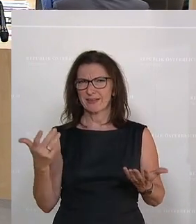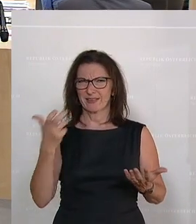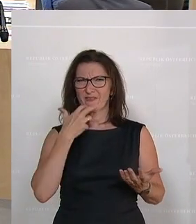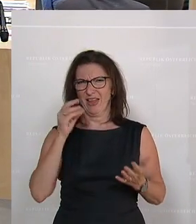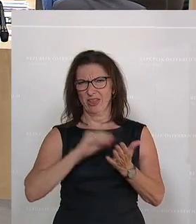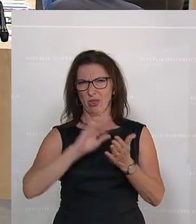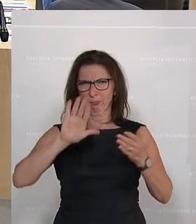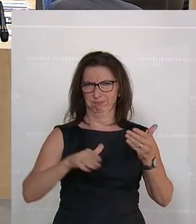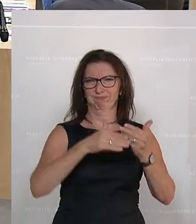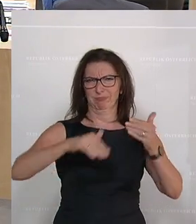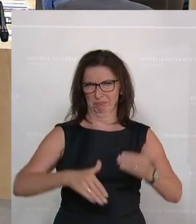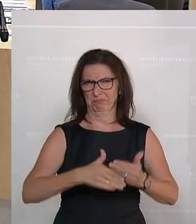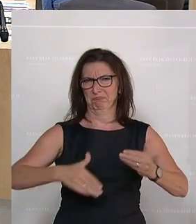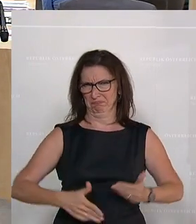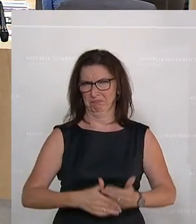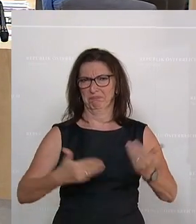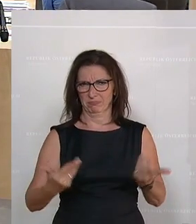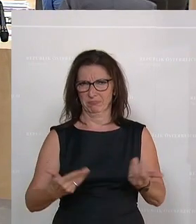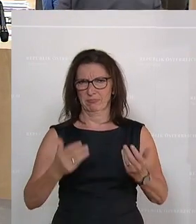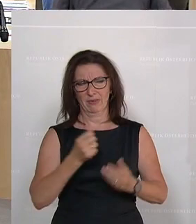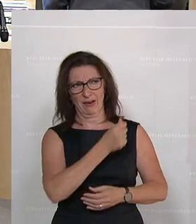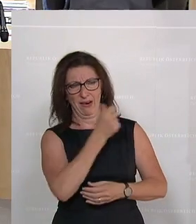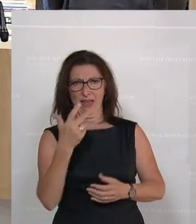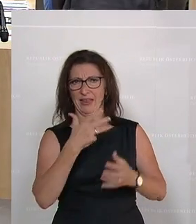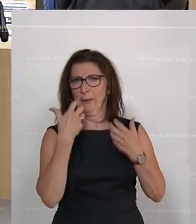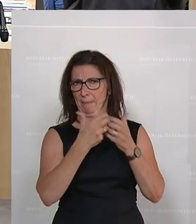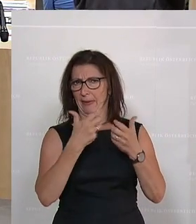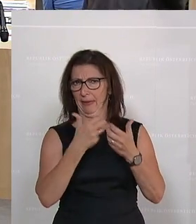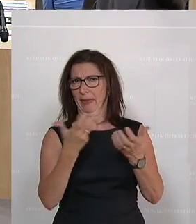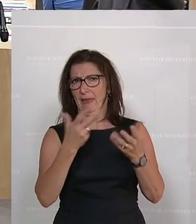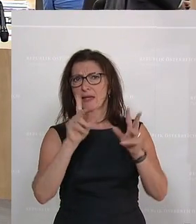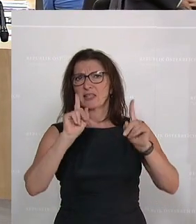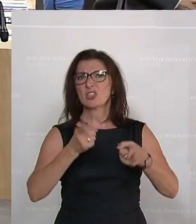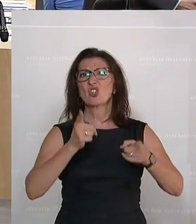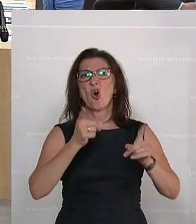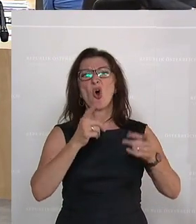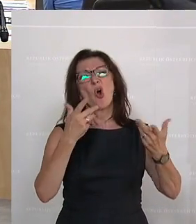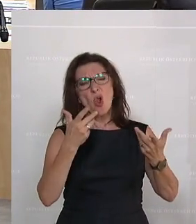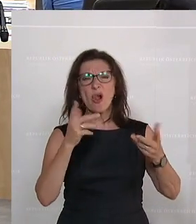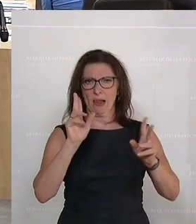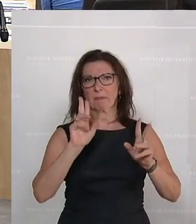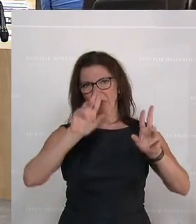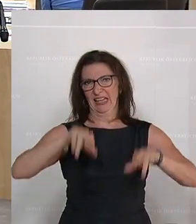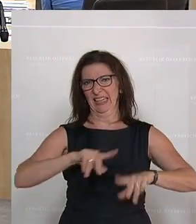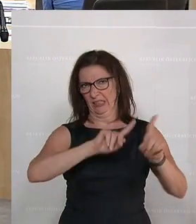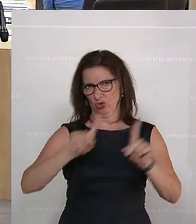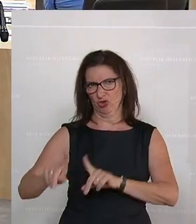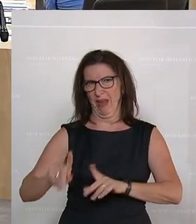auch eine getrennte abstimmung über das paket ab wortes nun markus kurzer sozialsprecher der grünen